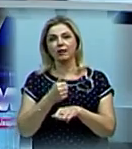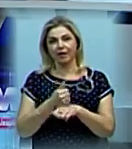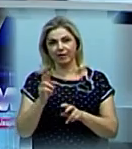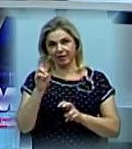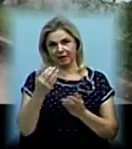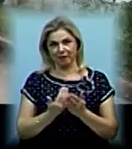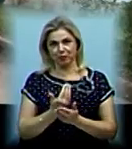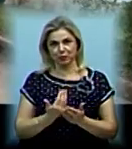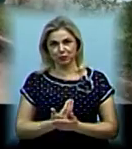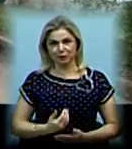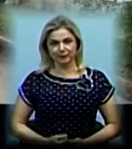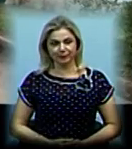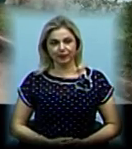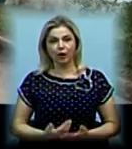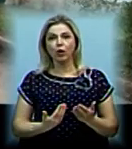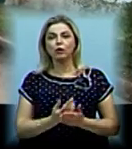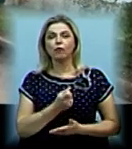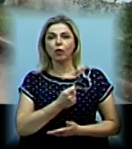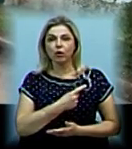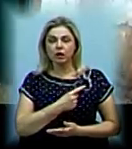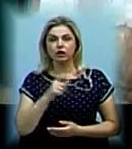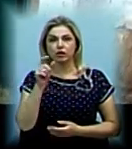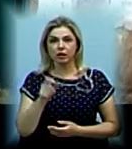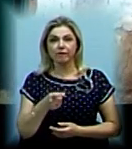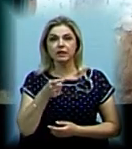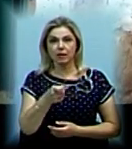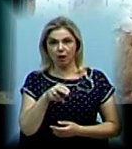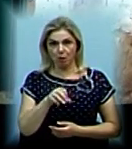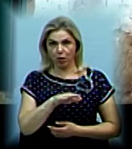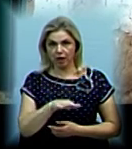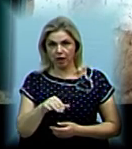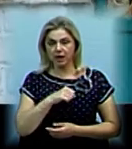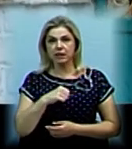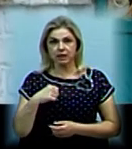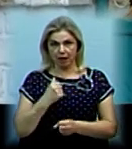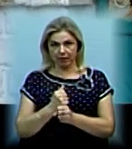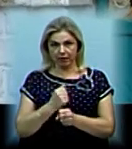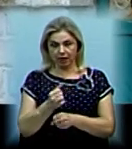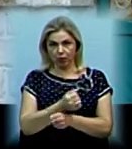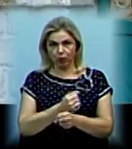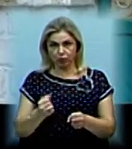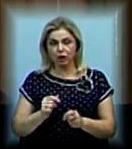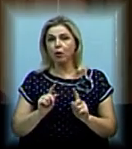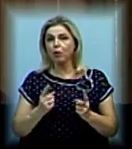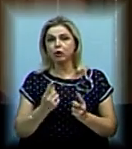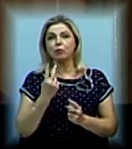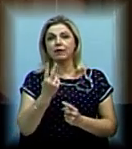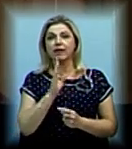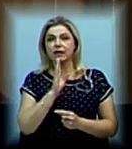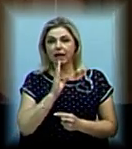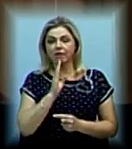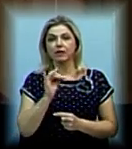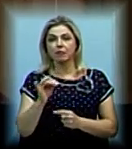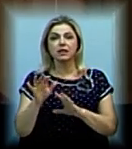випуску. В Новій Одесі чоловік стріляв по дітях із саморобної зброї, внаслідок чого хлопця та двох дівчат забрали